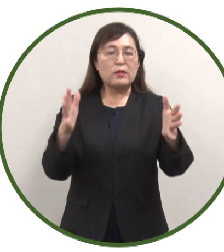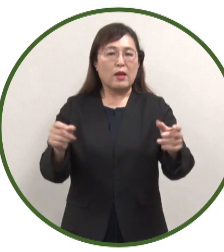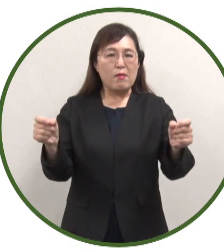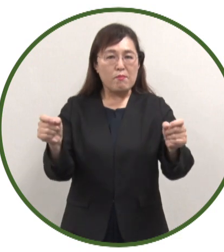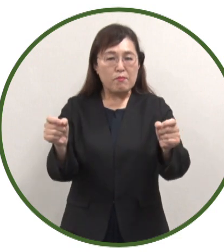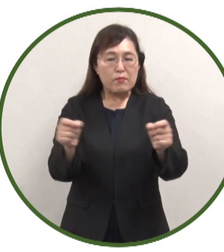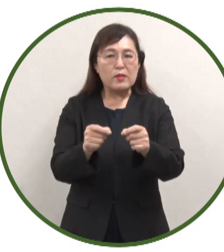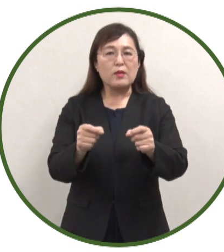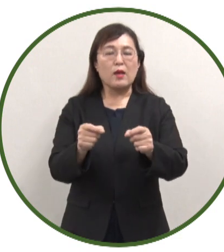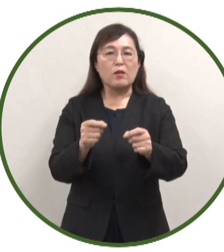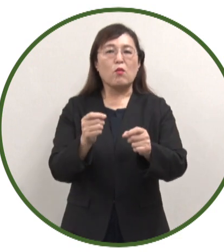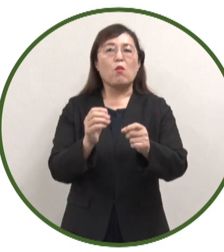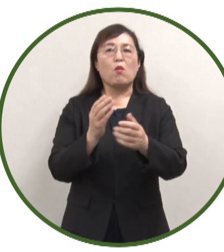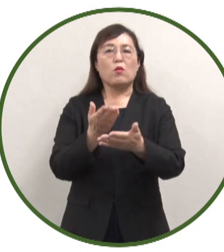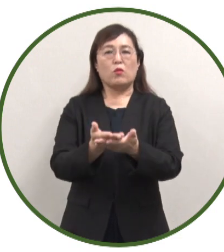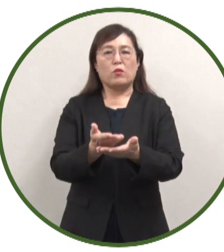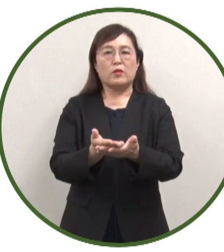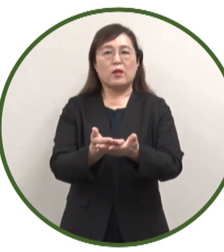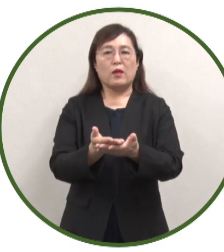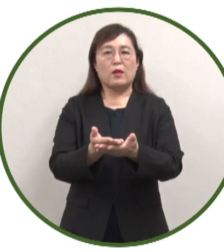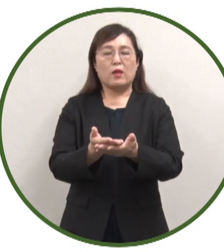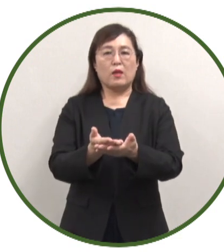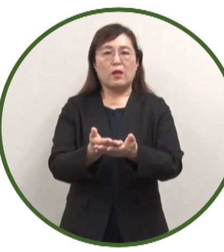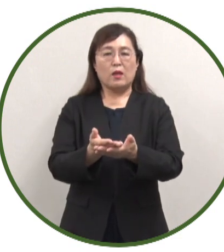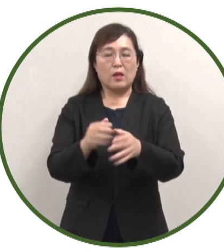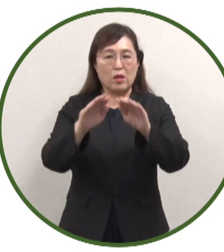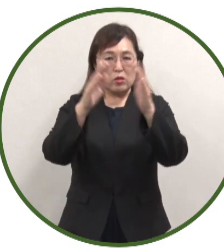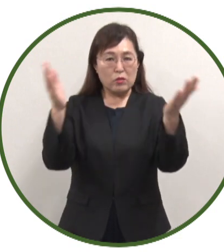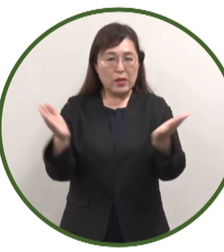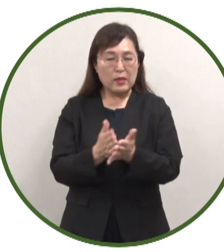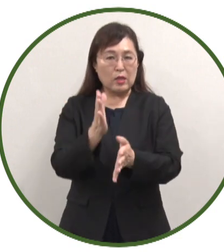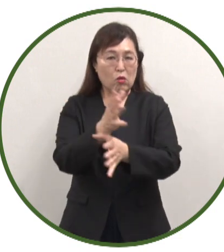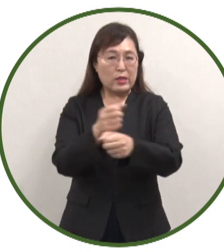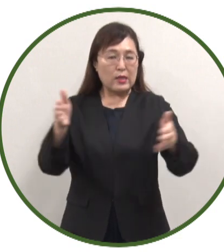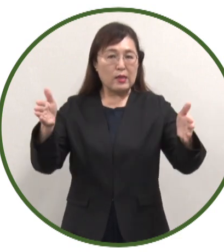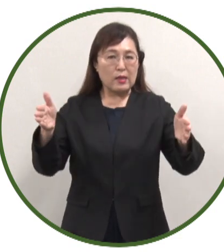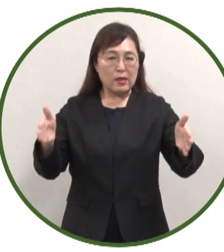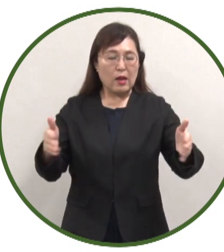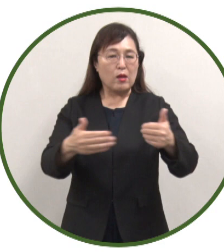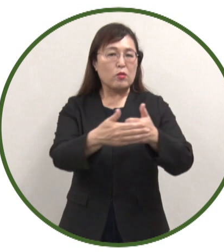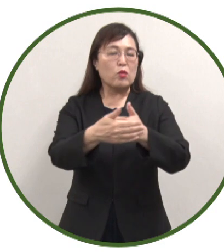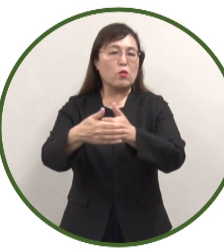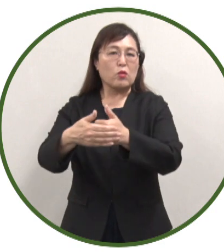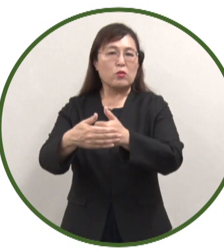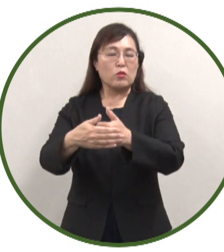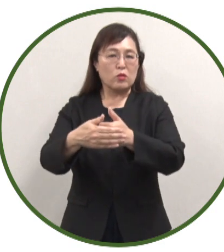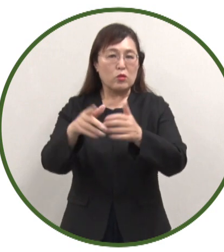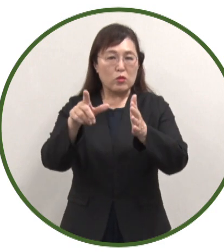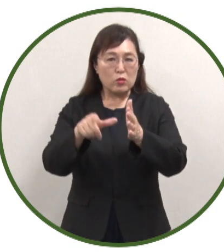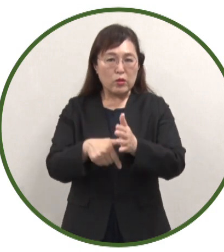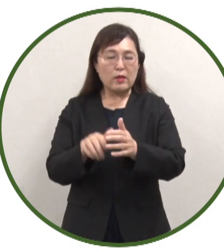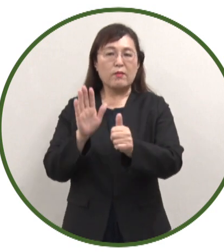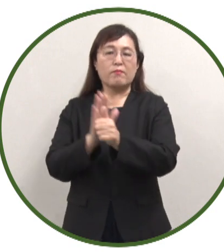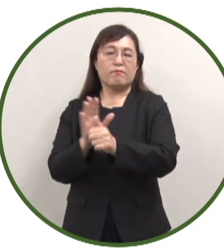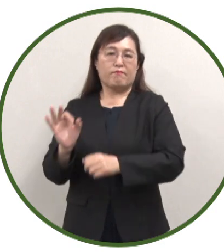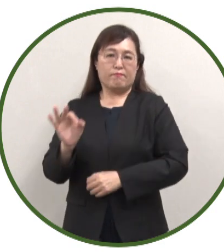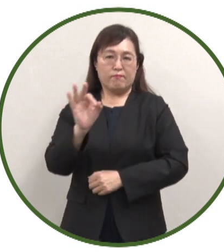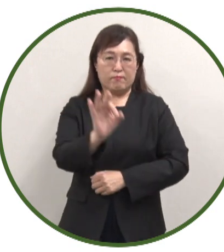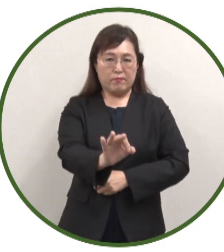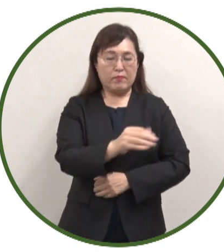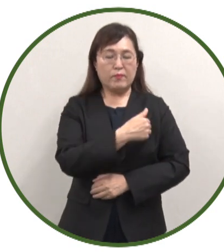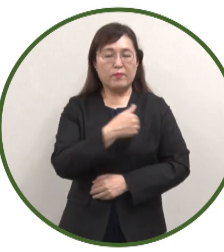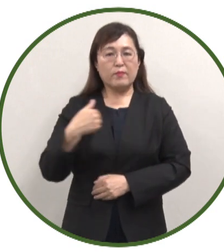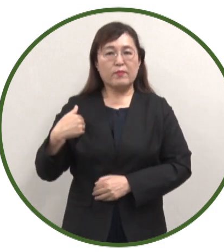ります。こちらもすべての期間中に要請に従っていただくことが支援金の支給条件となります